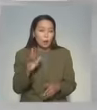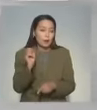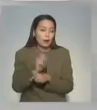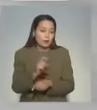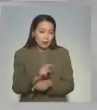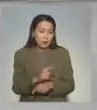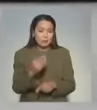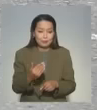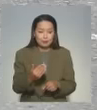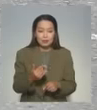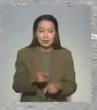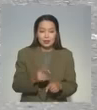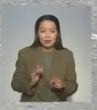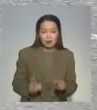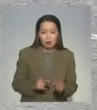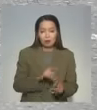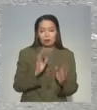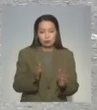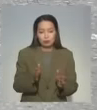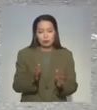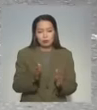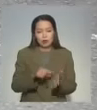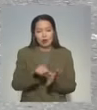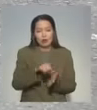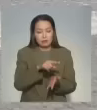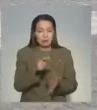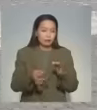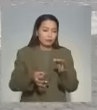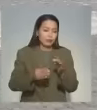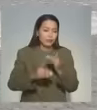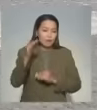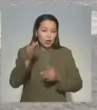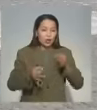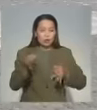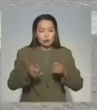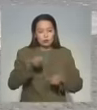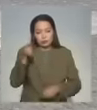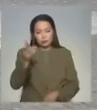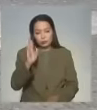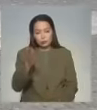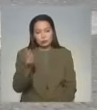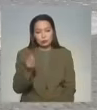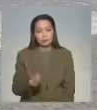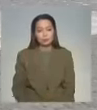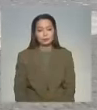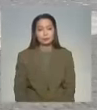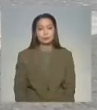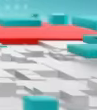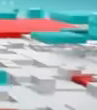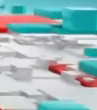В связи с этим подрядчики намерены обратиться в Верховный суд. Раиса Моргунова, Арман Якубов, Астана Таймс,